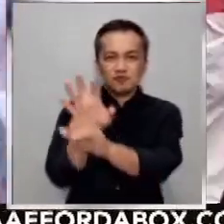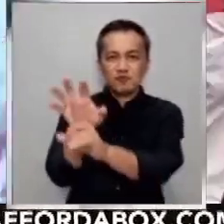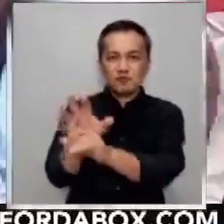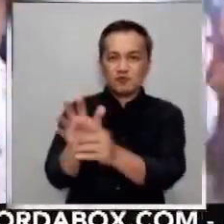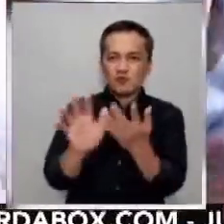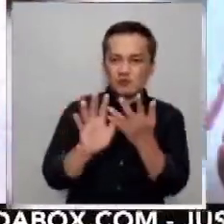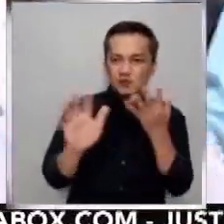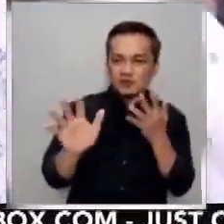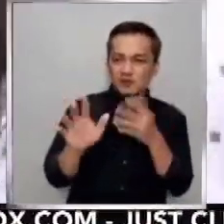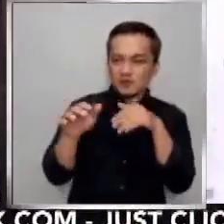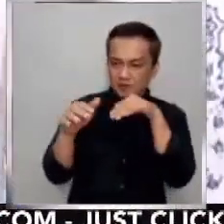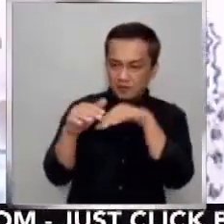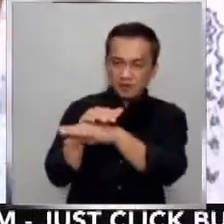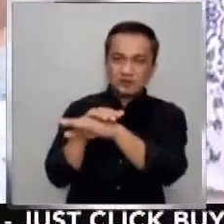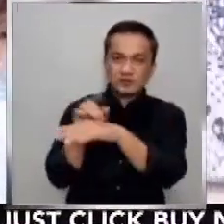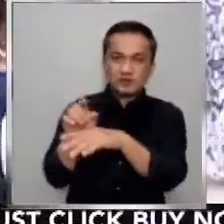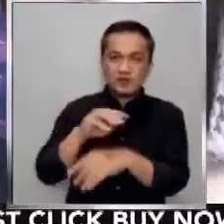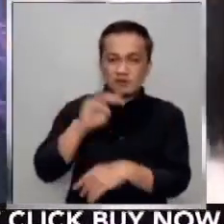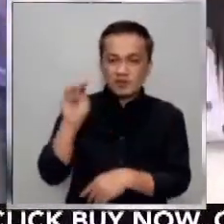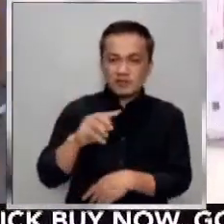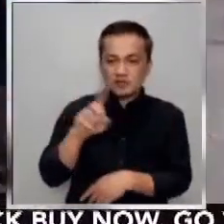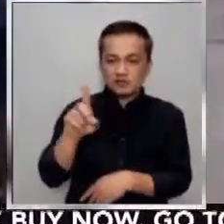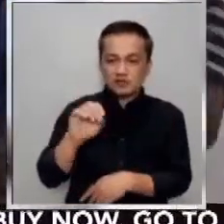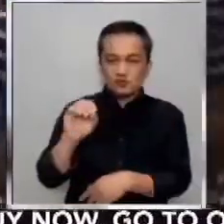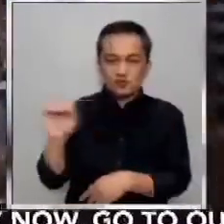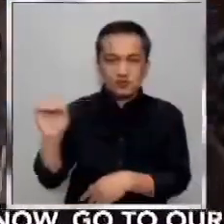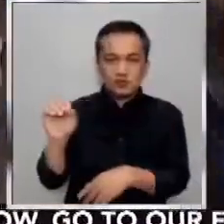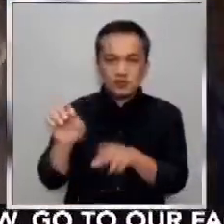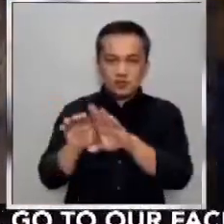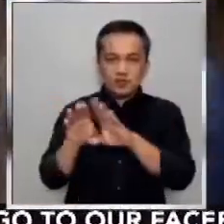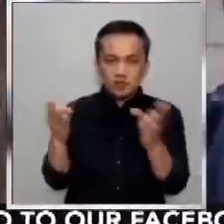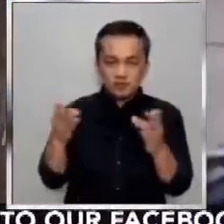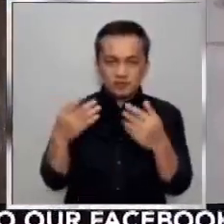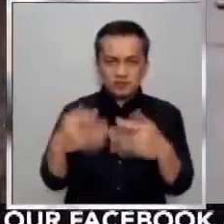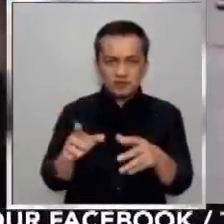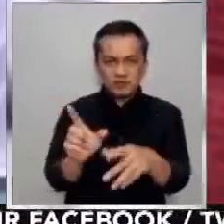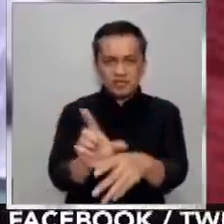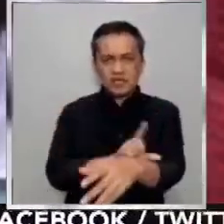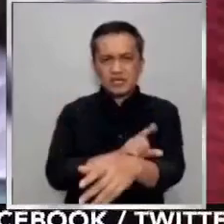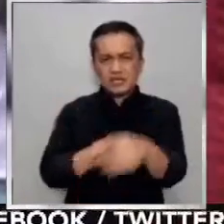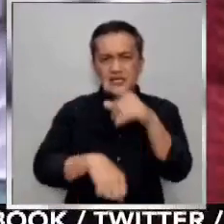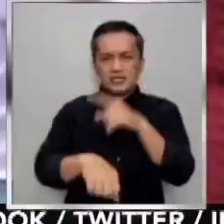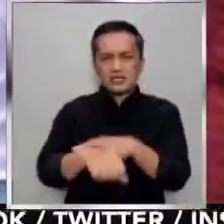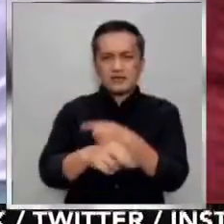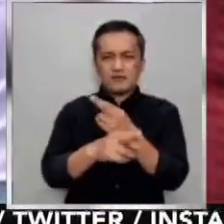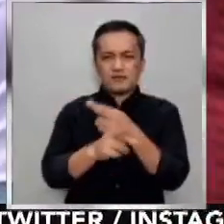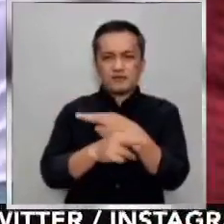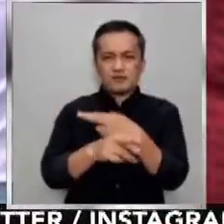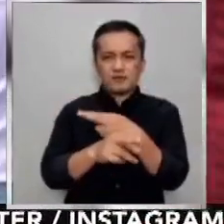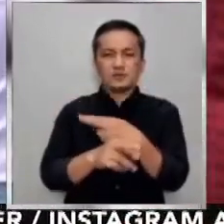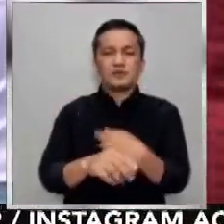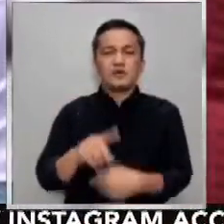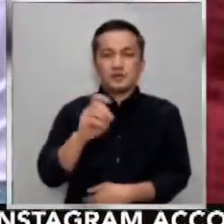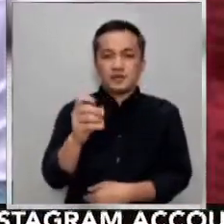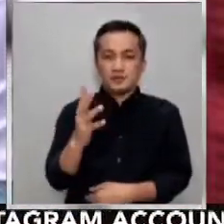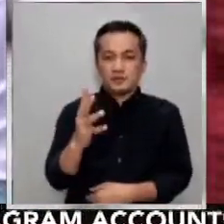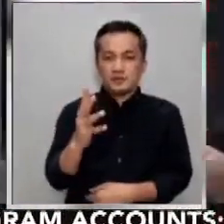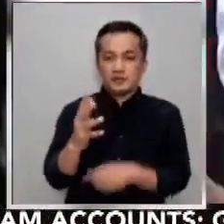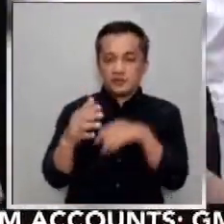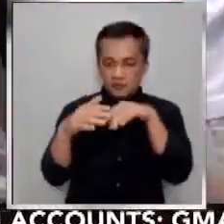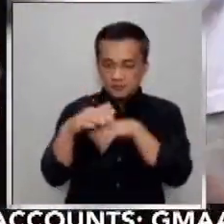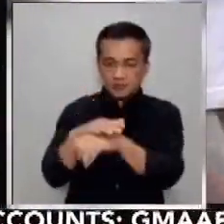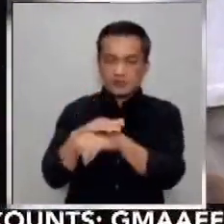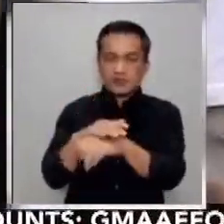sa loob ng Manila Zoo na kabubukas lang muli matapos ang matagal na panahong renovation. 150 pesos ang entrance sa mga